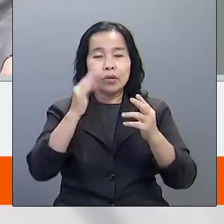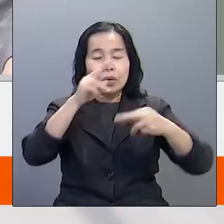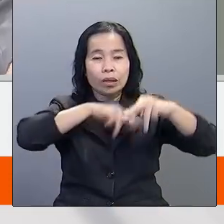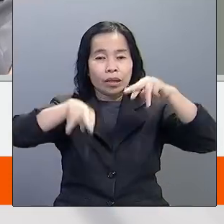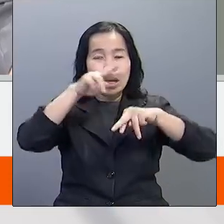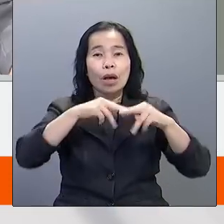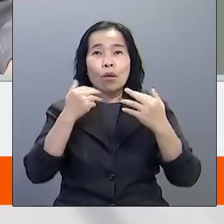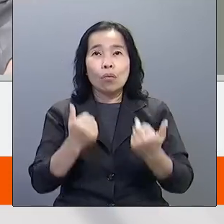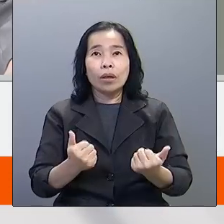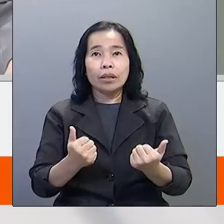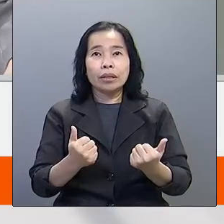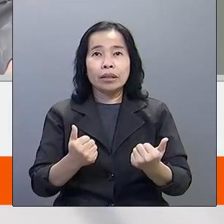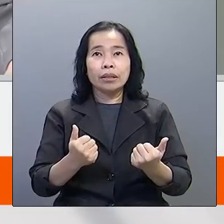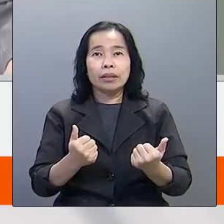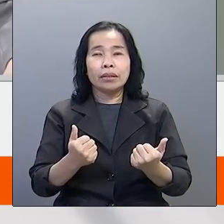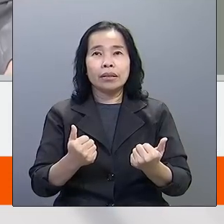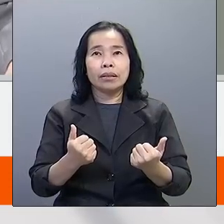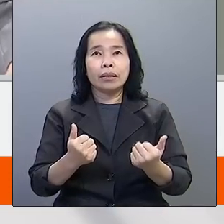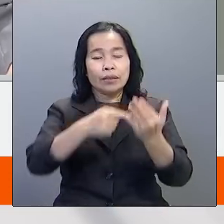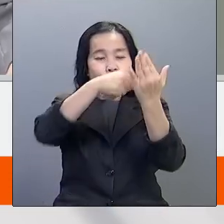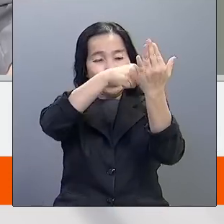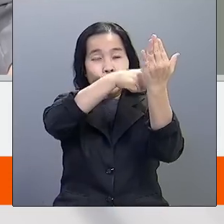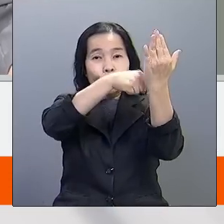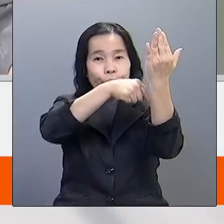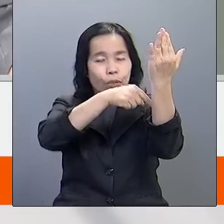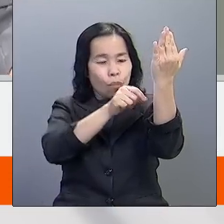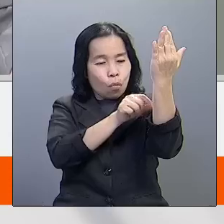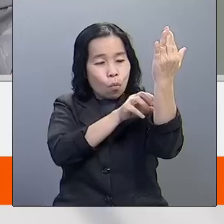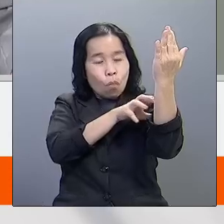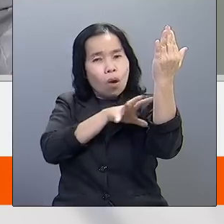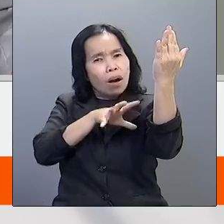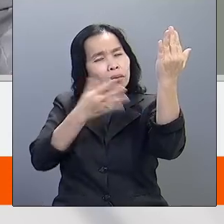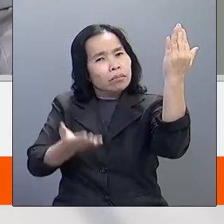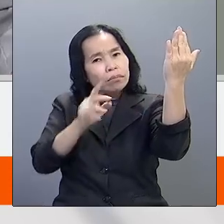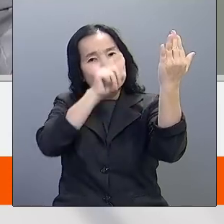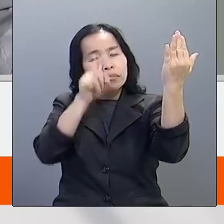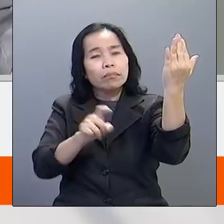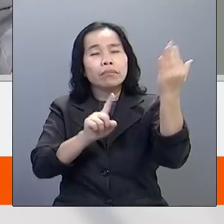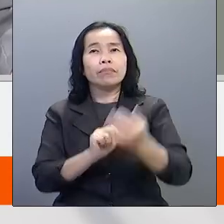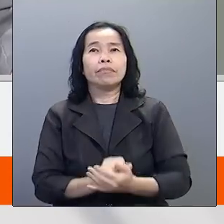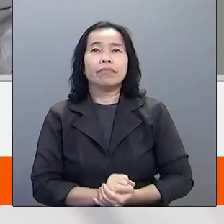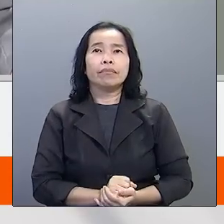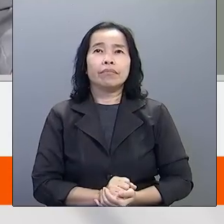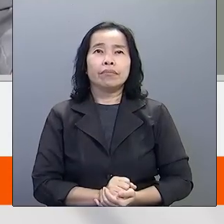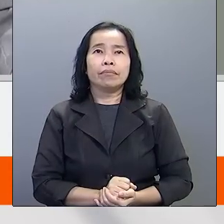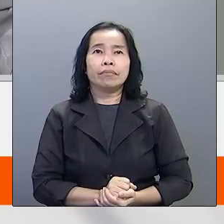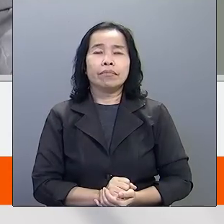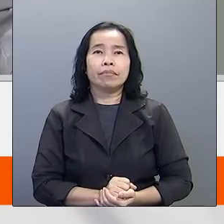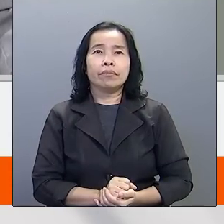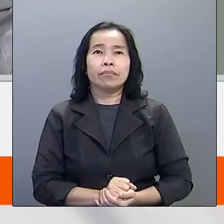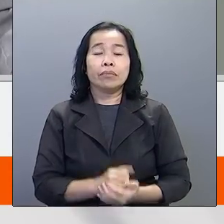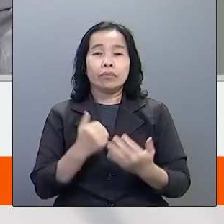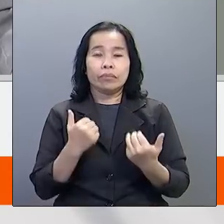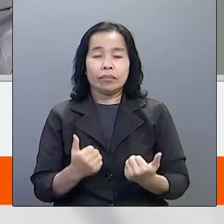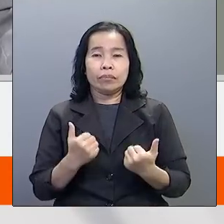ะพุ่งลงใต้ในพื้นที่ที่มีความกว้างมากขึ้นหรือเปล่าคะ ครับก็ต้องเรียนว่าปัจจุบันเลย